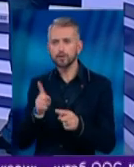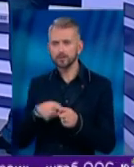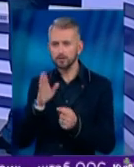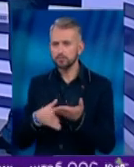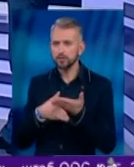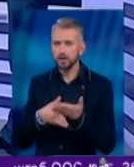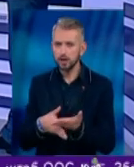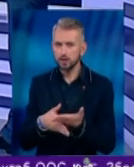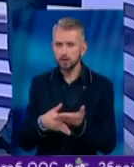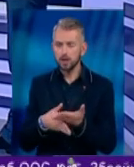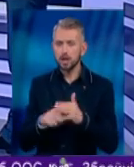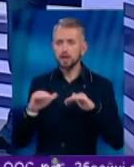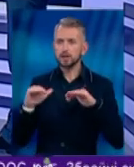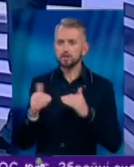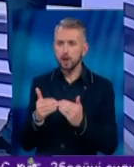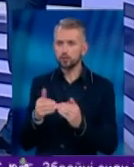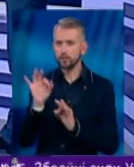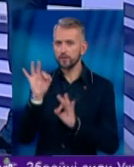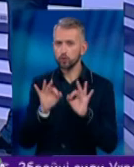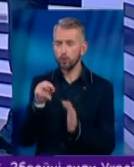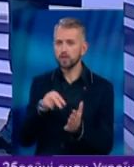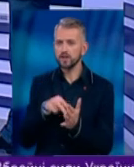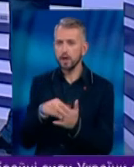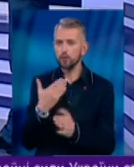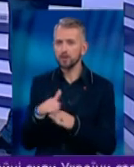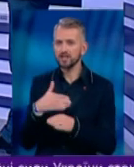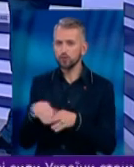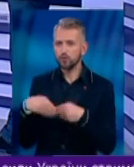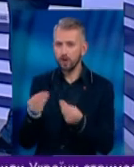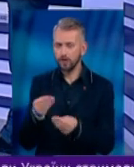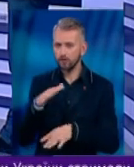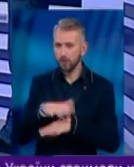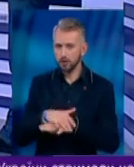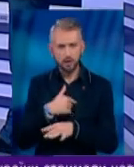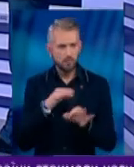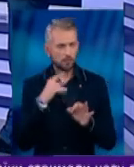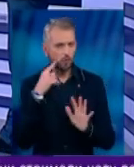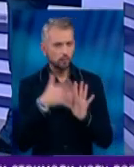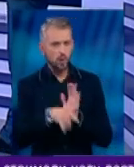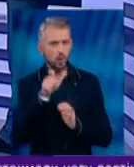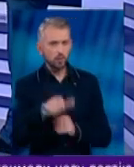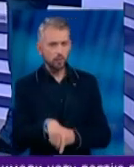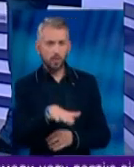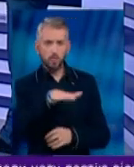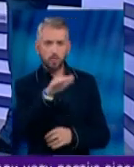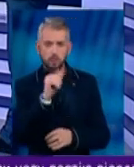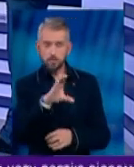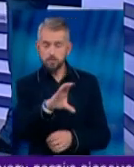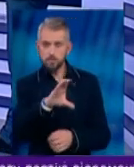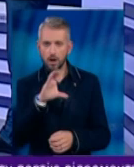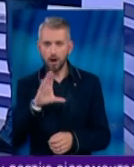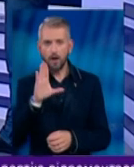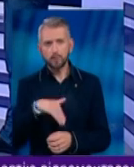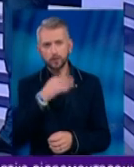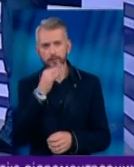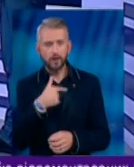посприятиме і, власне, зменшенню відсоткових ставок кредитування у банках. Будемо про це з'ясовувати. Я розумію, людина взяла величезний кредит, потім оголосила себе